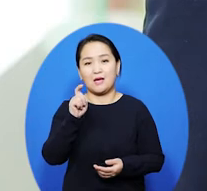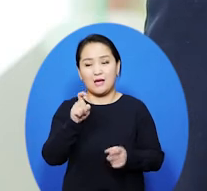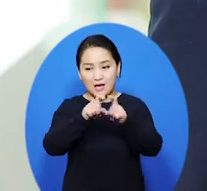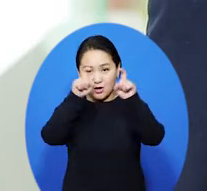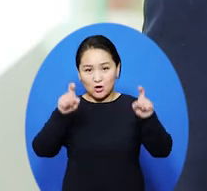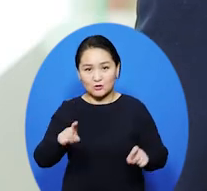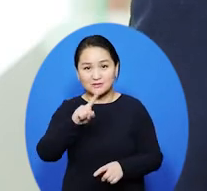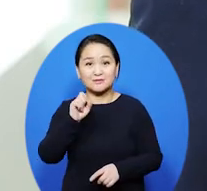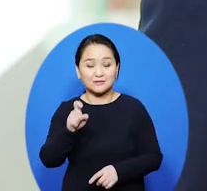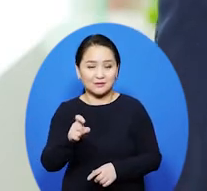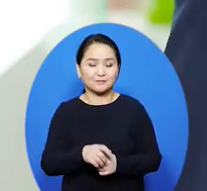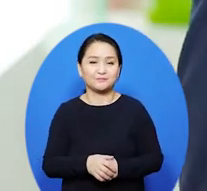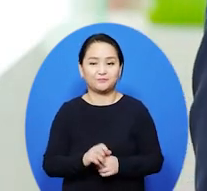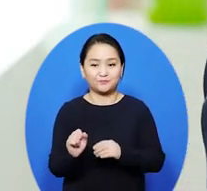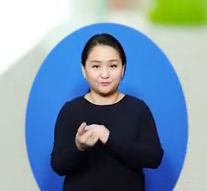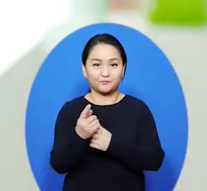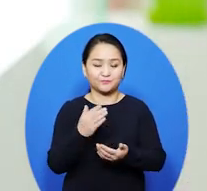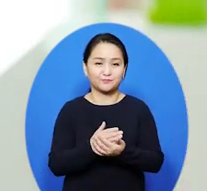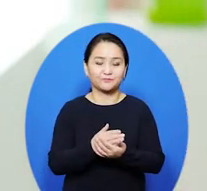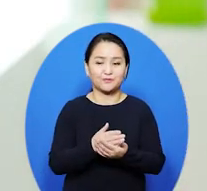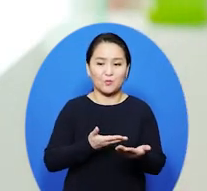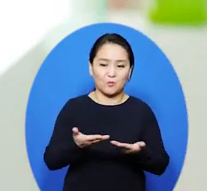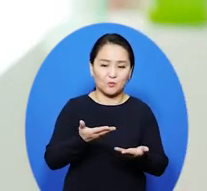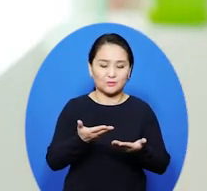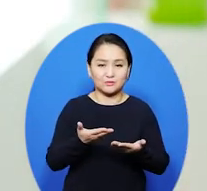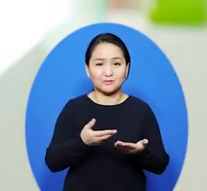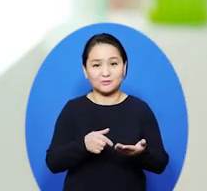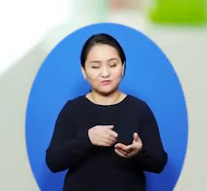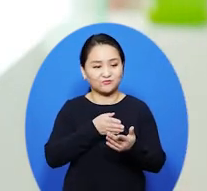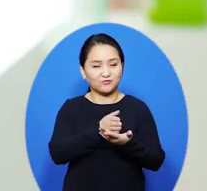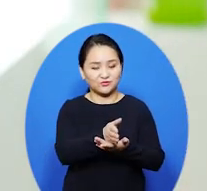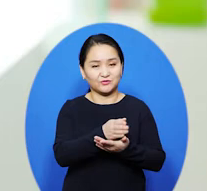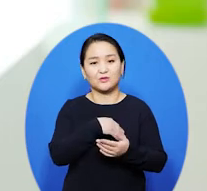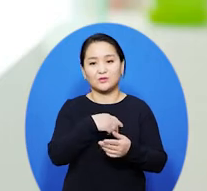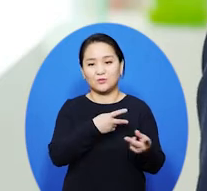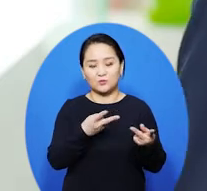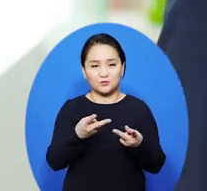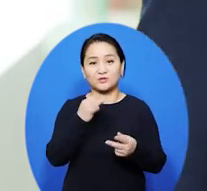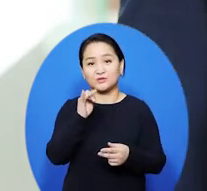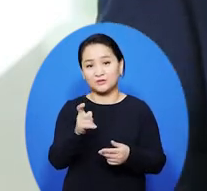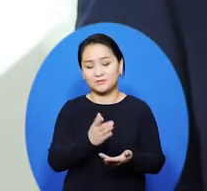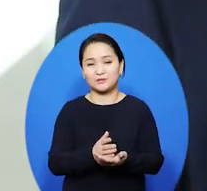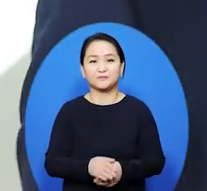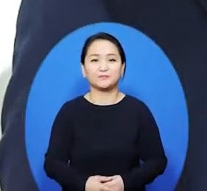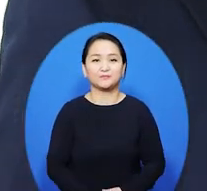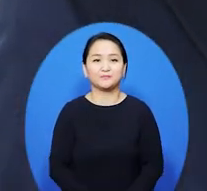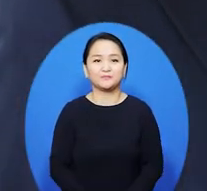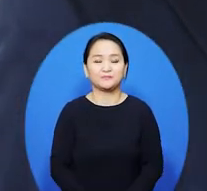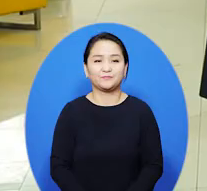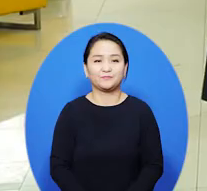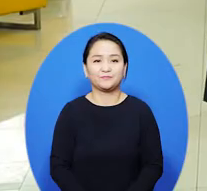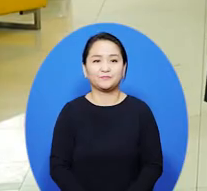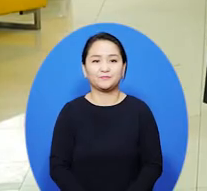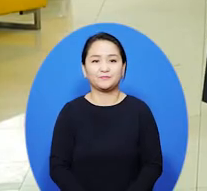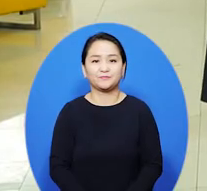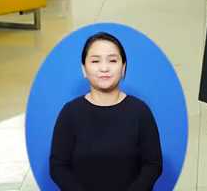хар ойрын зах гэх юм онцлогтай байдаг учраас энэ талаараа бол нэг худалдаа 8-ны чиглэлийн ажил бол ерөнхийдөө үйлчилгээний чиглэлийн ажил бол зохиож